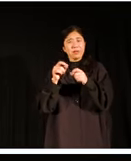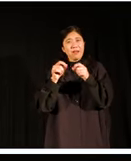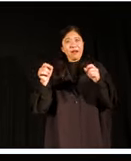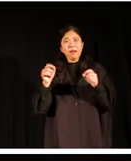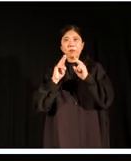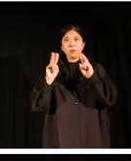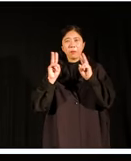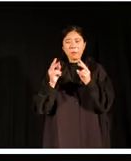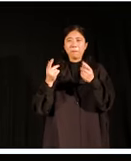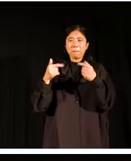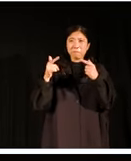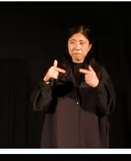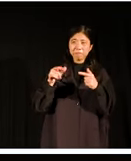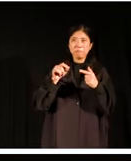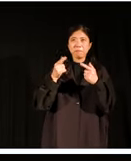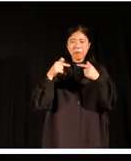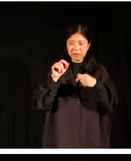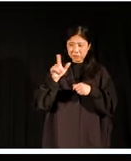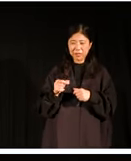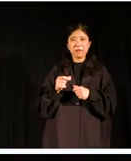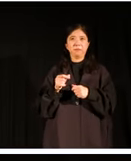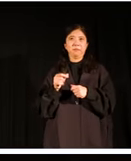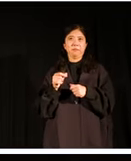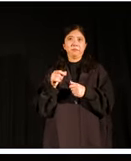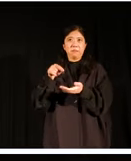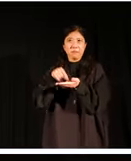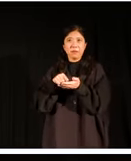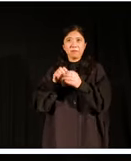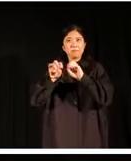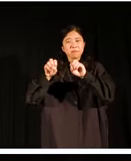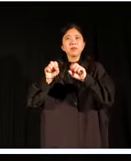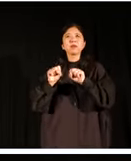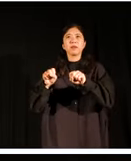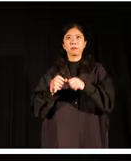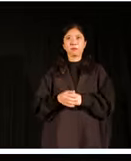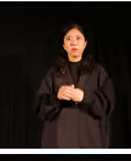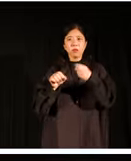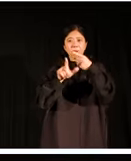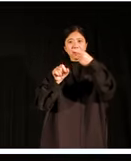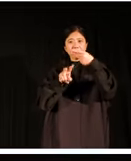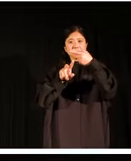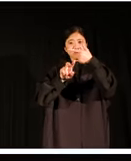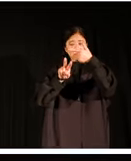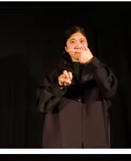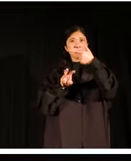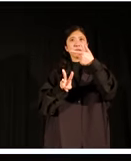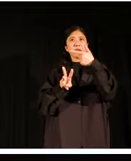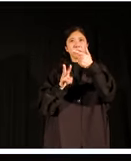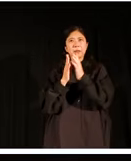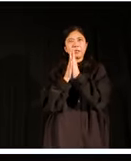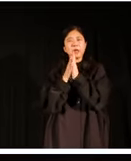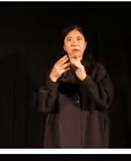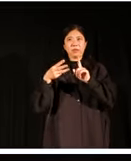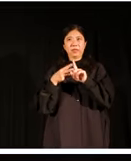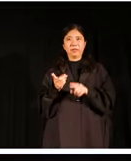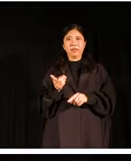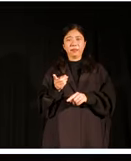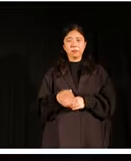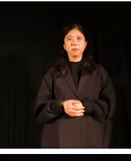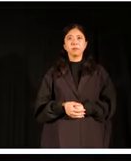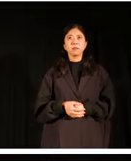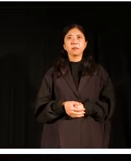えかけていますそれはえ6月23日がとても沖縄にとって大切な日慰霊の日なんですけれどもえま